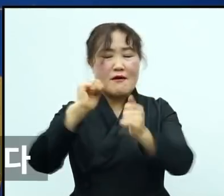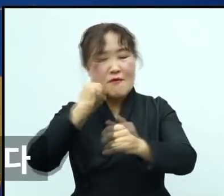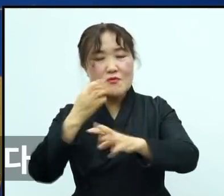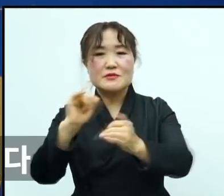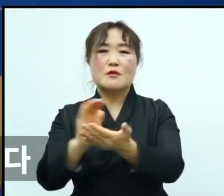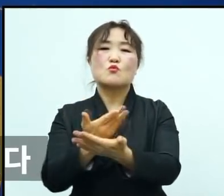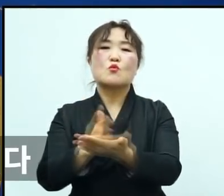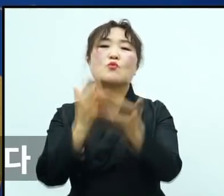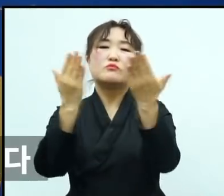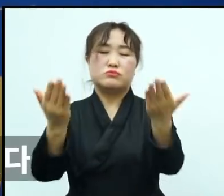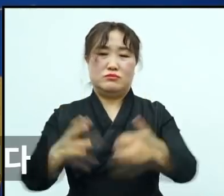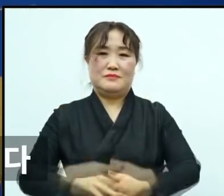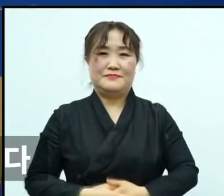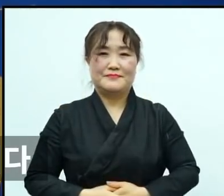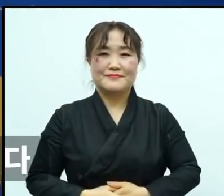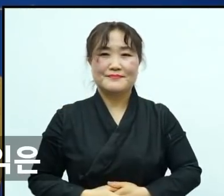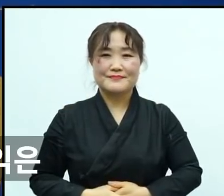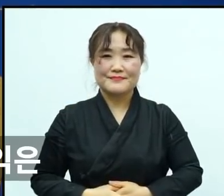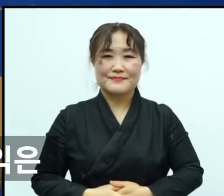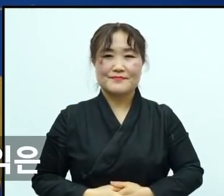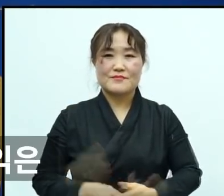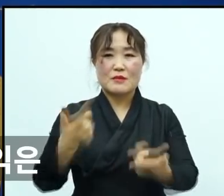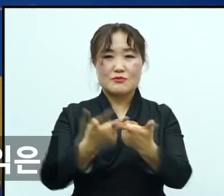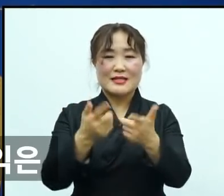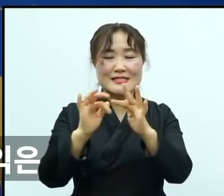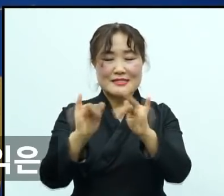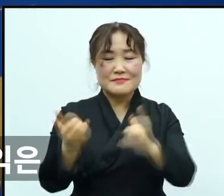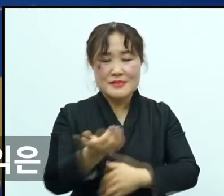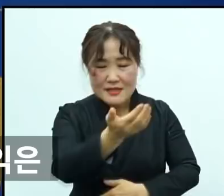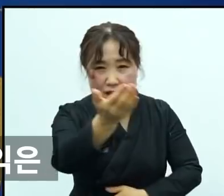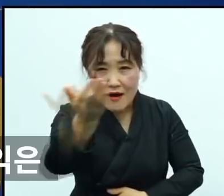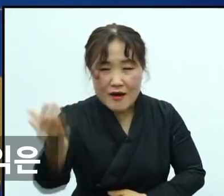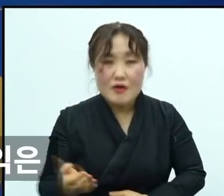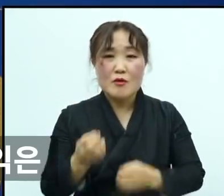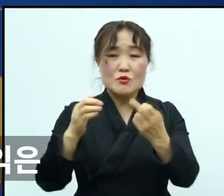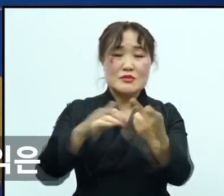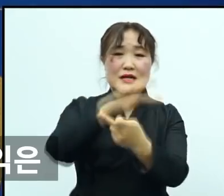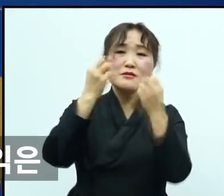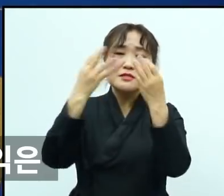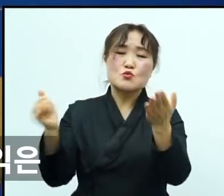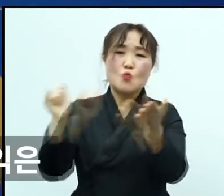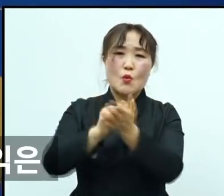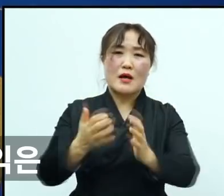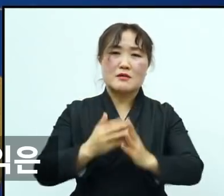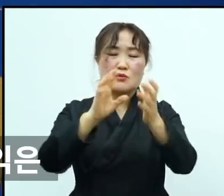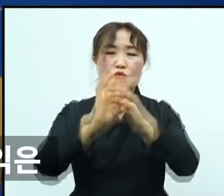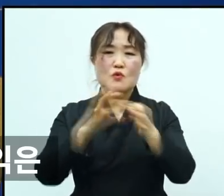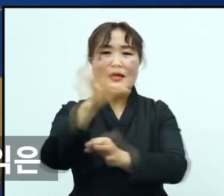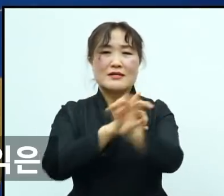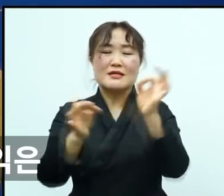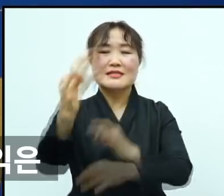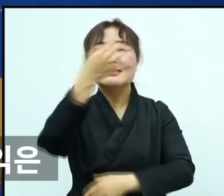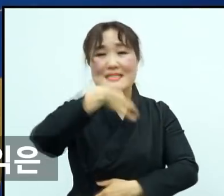사회적 취약계층에게 돌려드리겠습니다. 부산 시민 여러분, 가득 신공항 건설을 통한 경제적 이익은